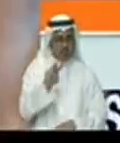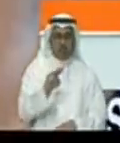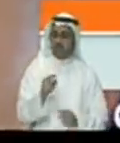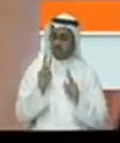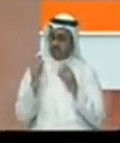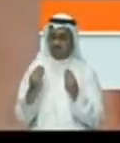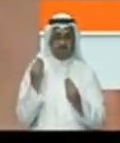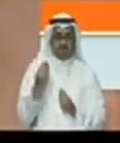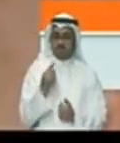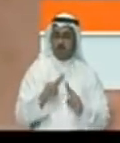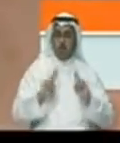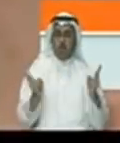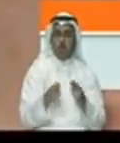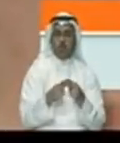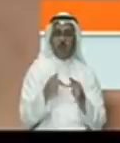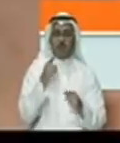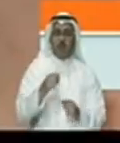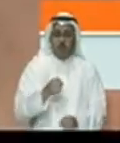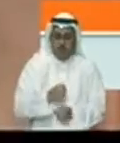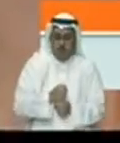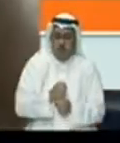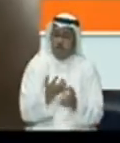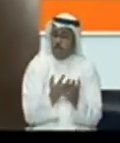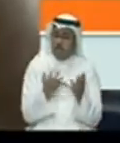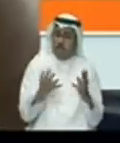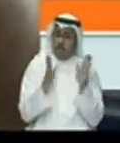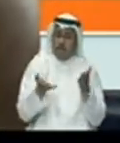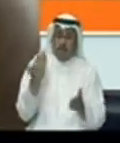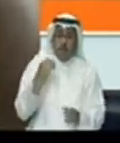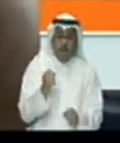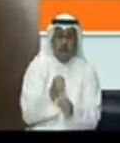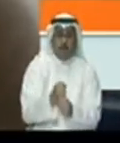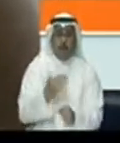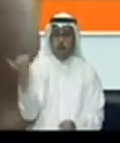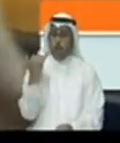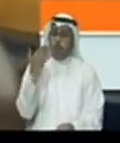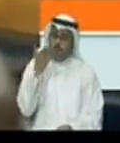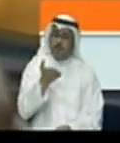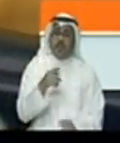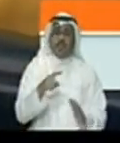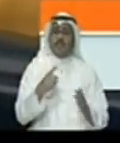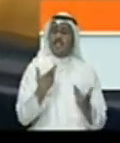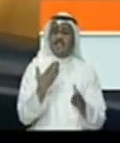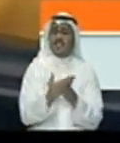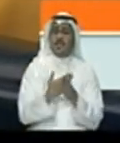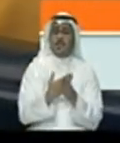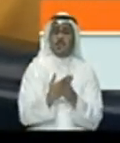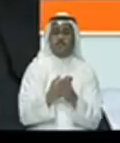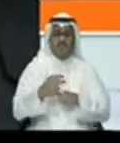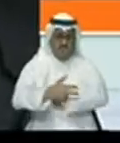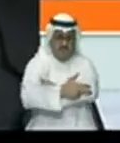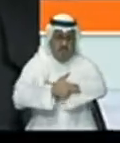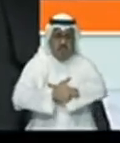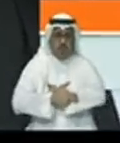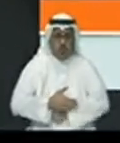روما، مؤتمر تنتظره الكثير من الأعمال والمهام بالنسبة لمكافحة الفقر